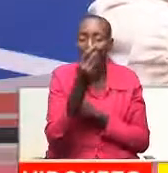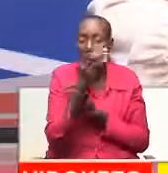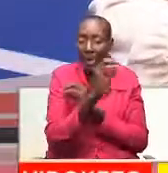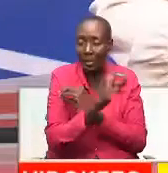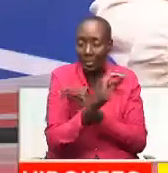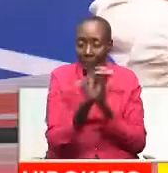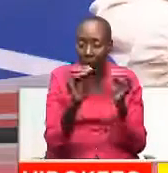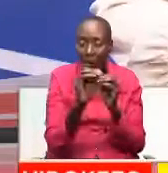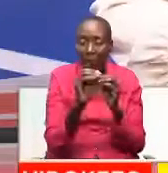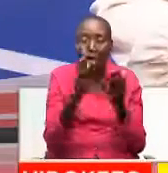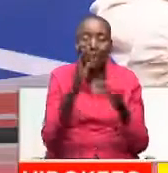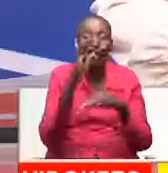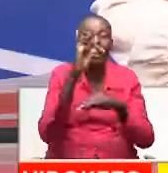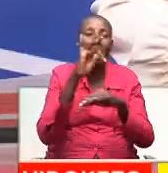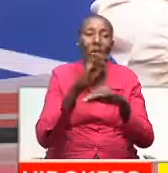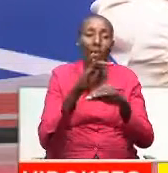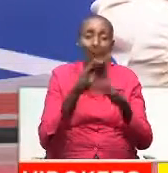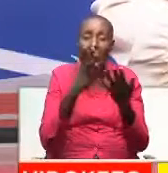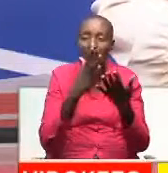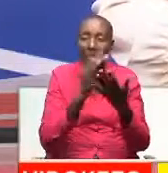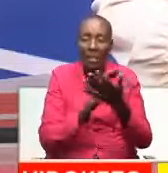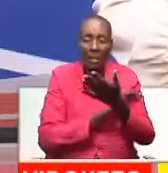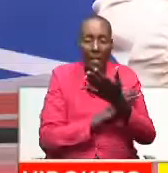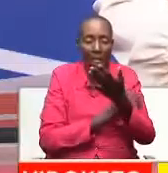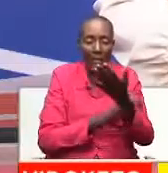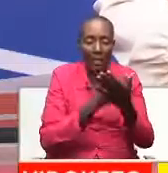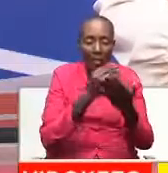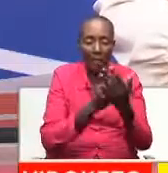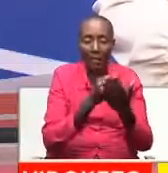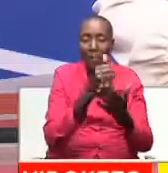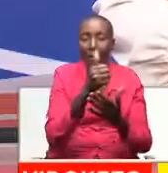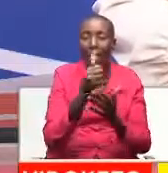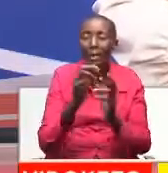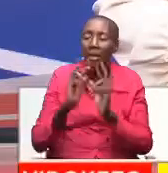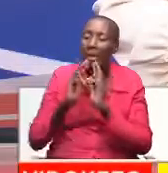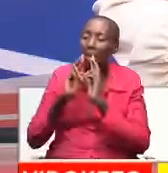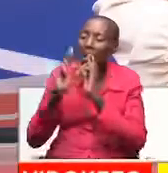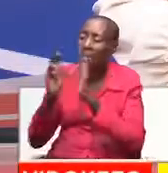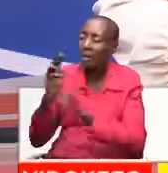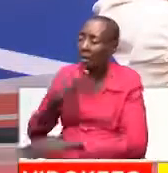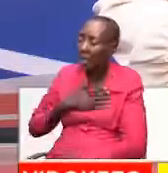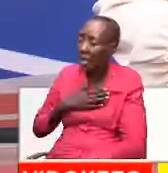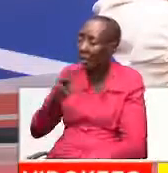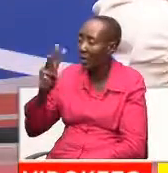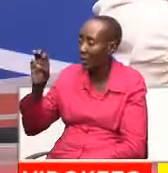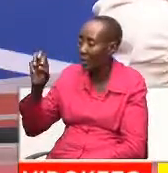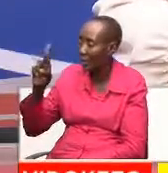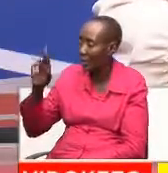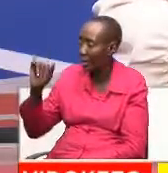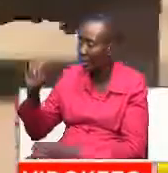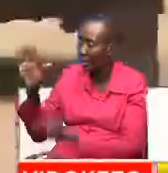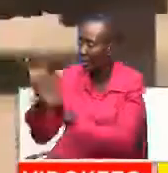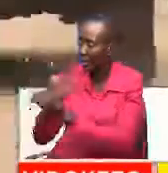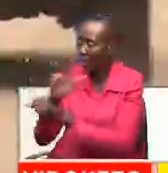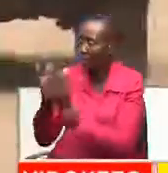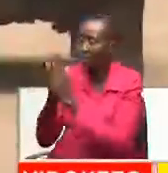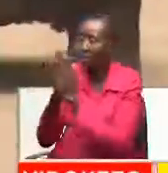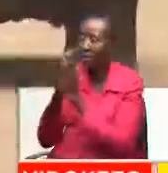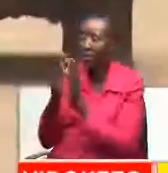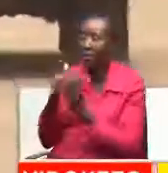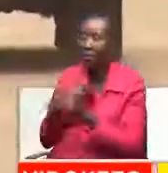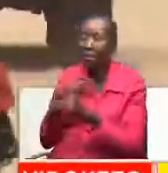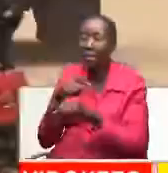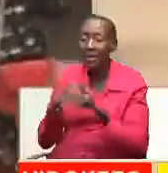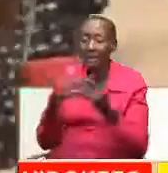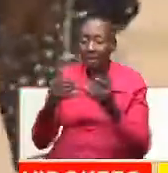ambalo linaathiri nguvu za ununuzi wa wateja. Mwanahabari wetu Weru Mwangi na taarifa hii kwa ukamilifu. Wakati huu